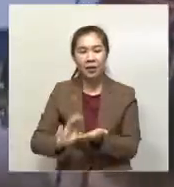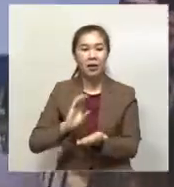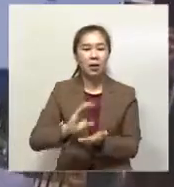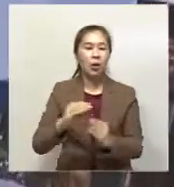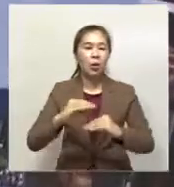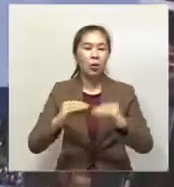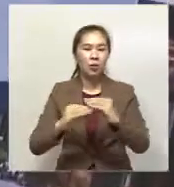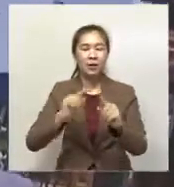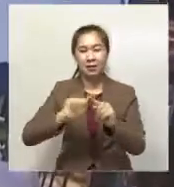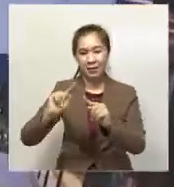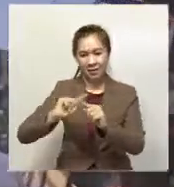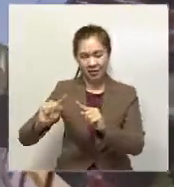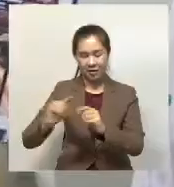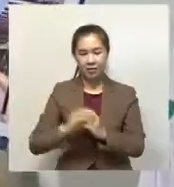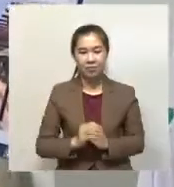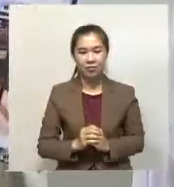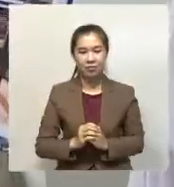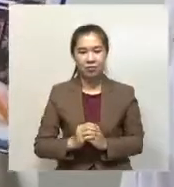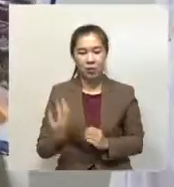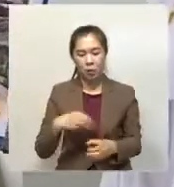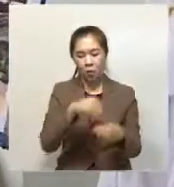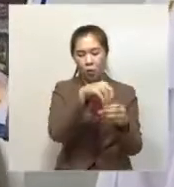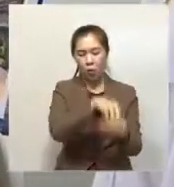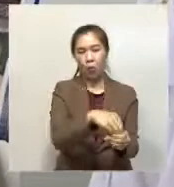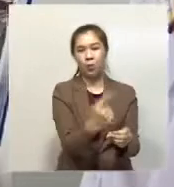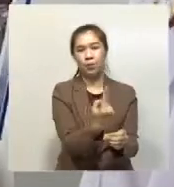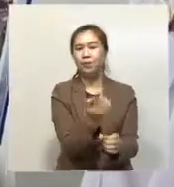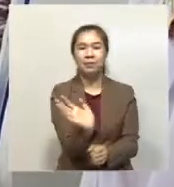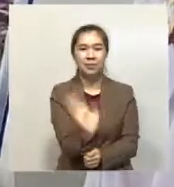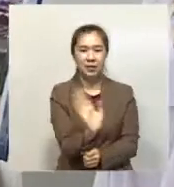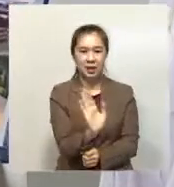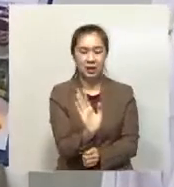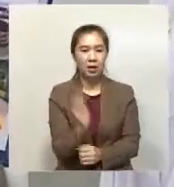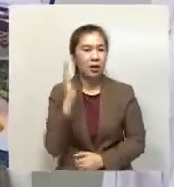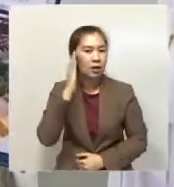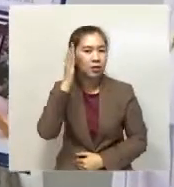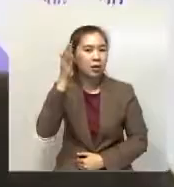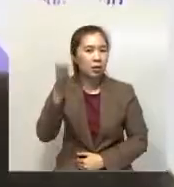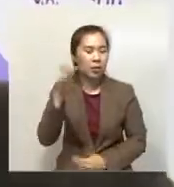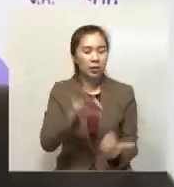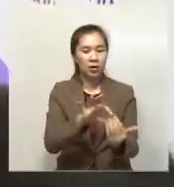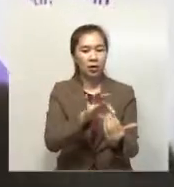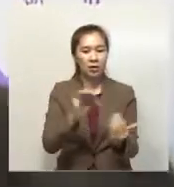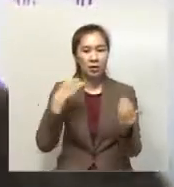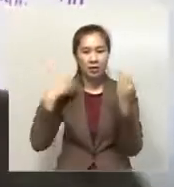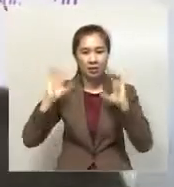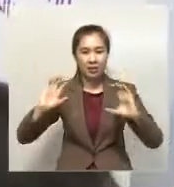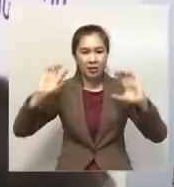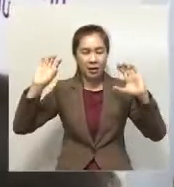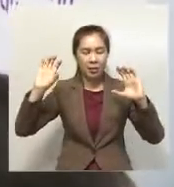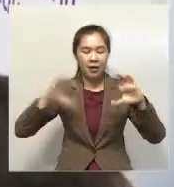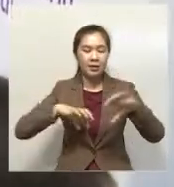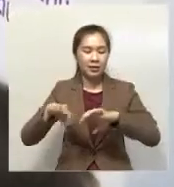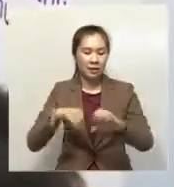ๆให้ครอบคลุมทุกพื้นที่ไม่ให้กระจุกตัวที่ใดที่หนึ่งดังนั้นหากวันข้างหน้าต้องเลือกรัฐบาลเข้ามาบริหารประเ